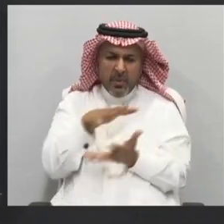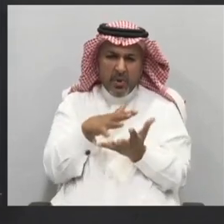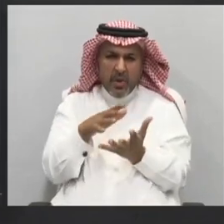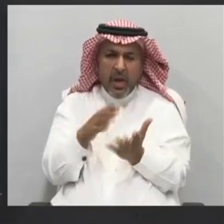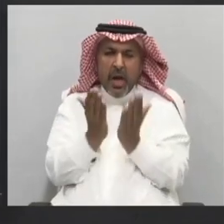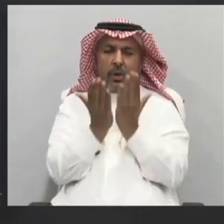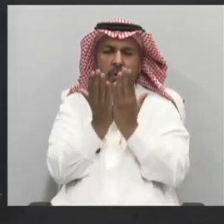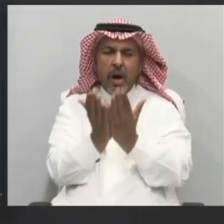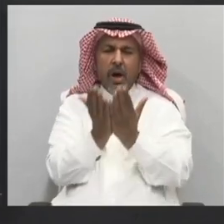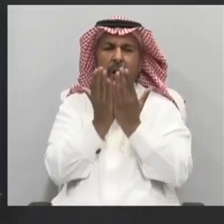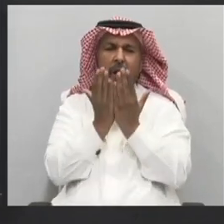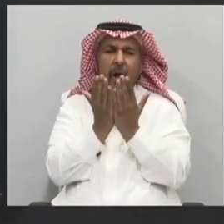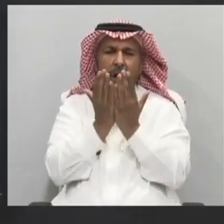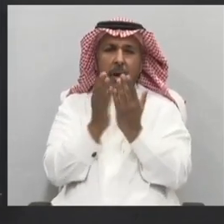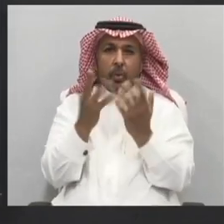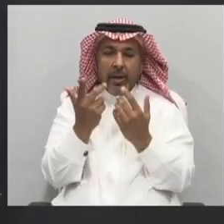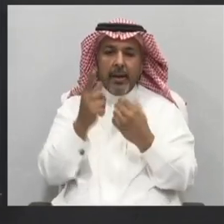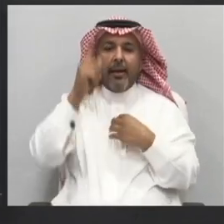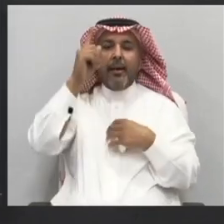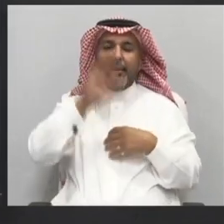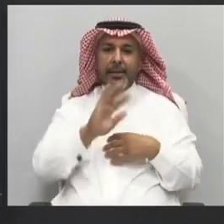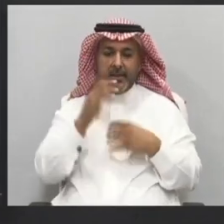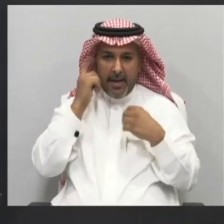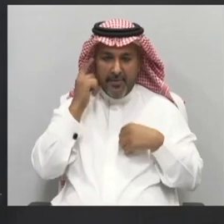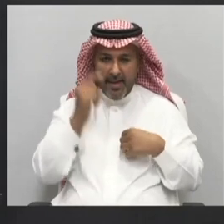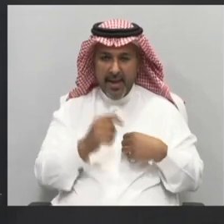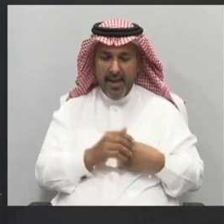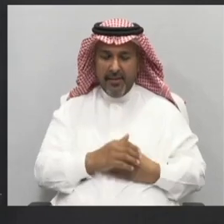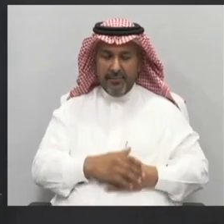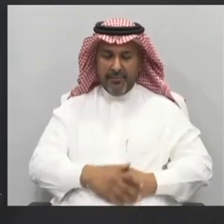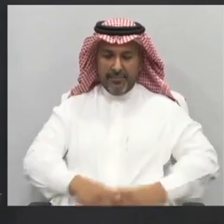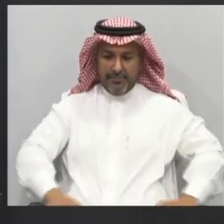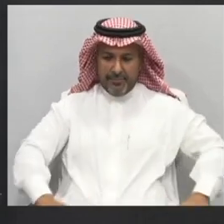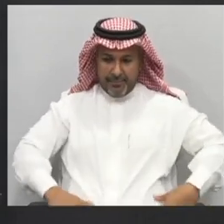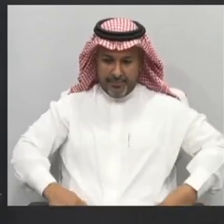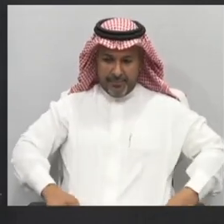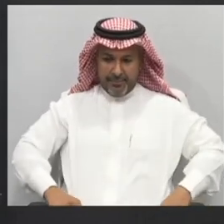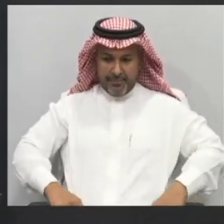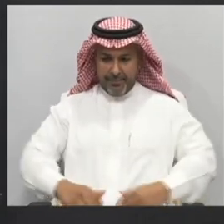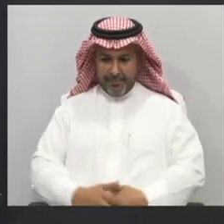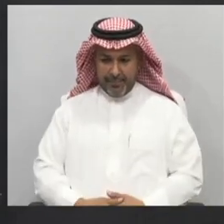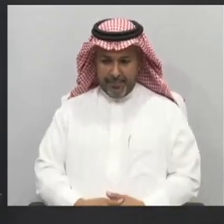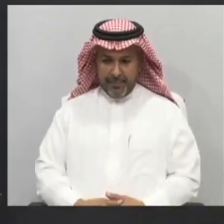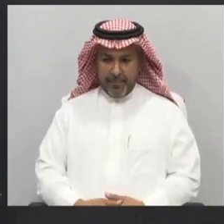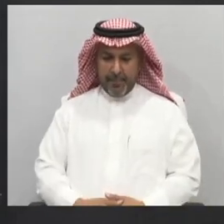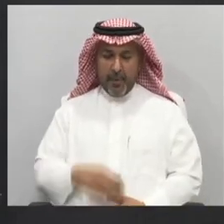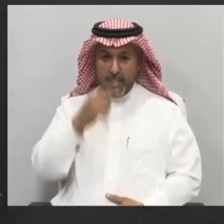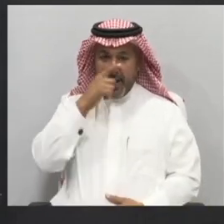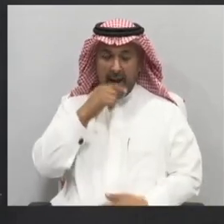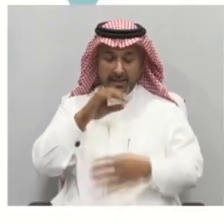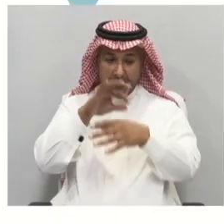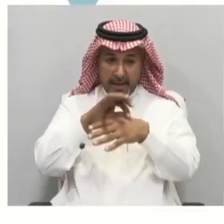وهذا يدل على وجود الله سبحانه وتعالى ويدل على وجود الله سبحانه وتعالى فان بني ادم